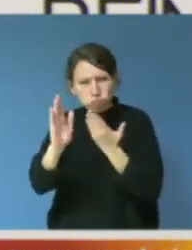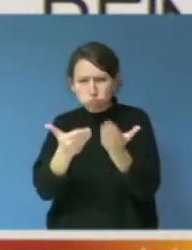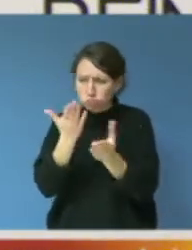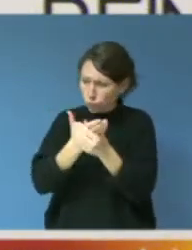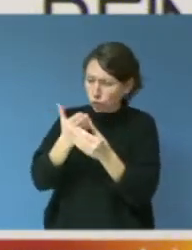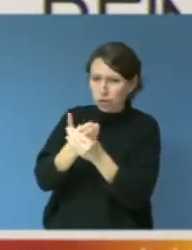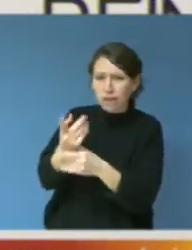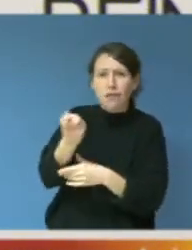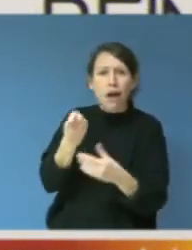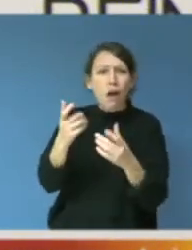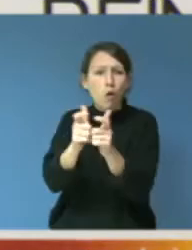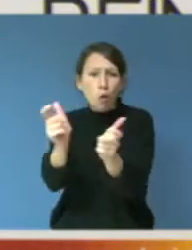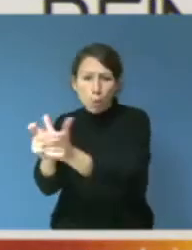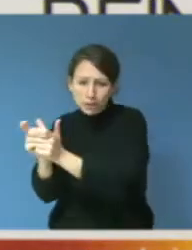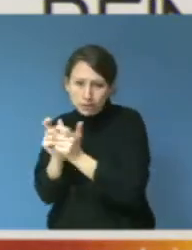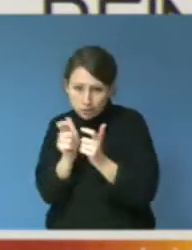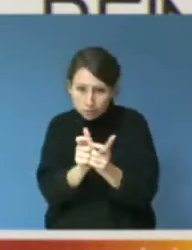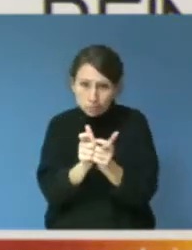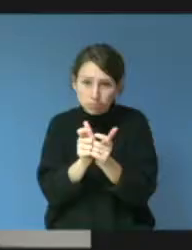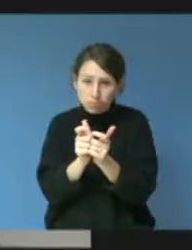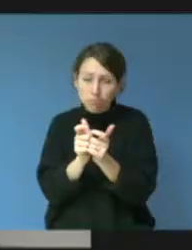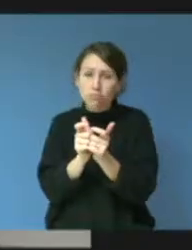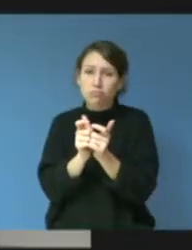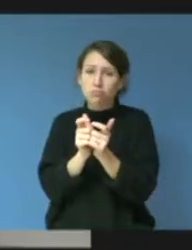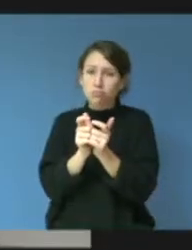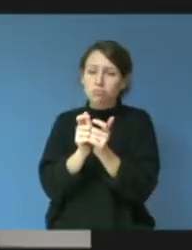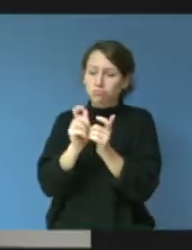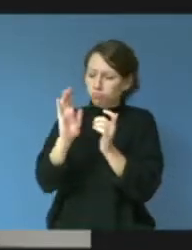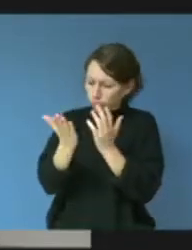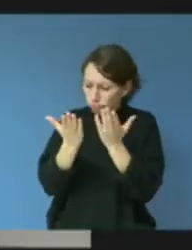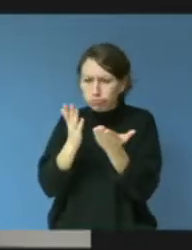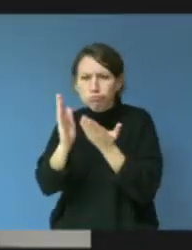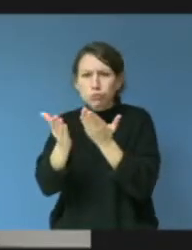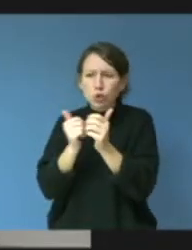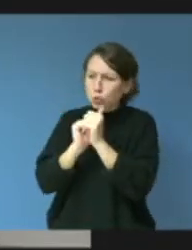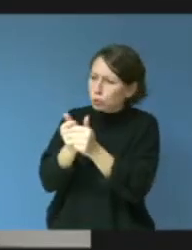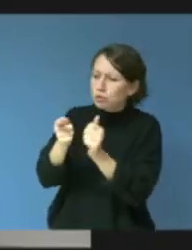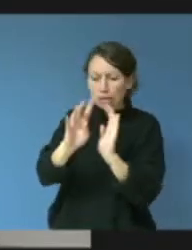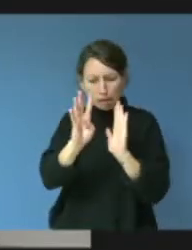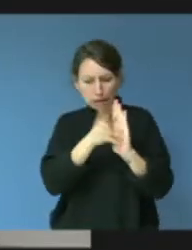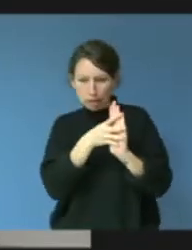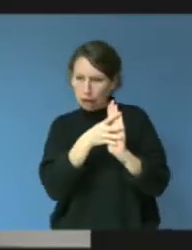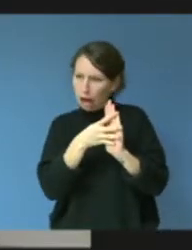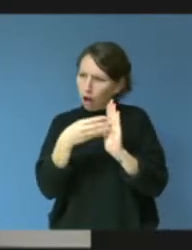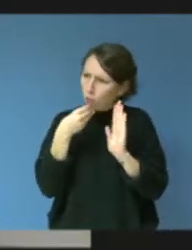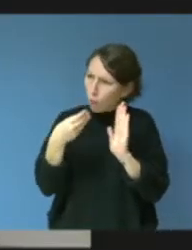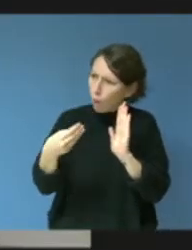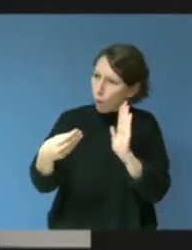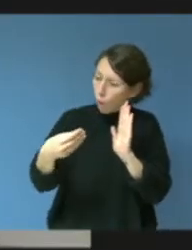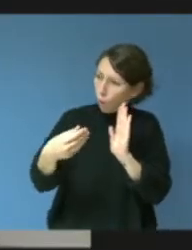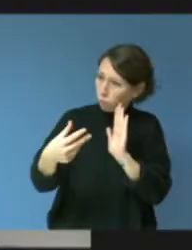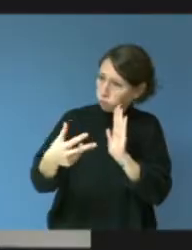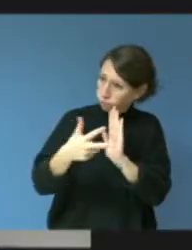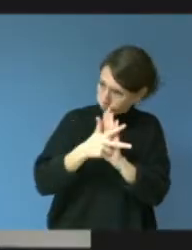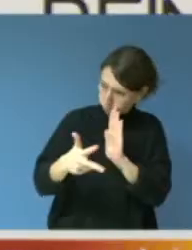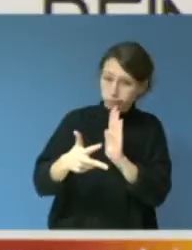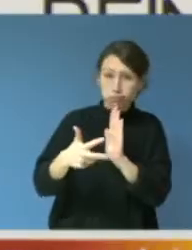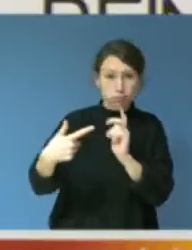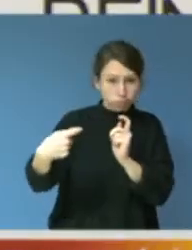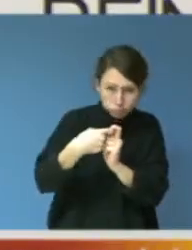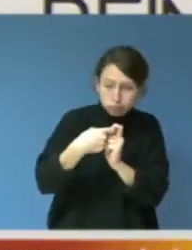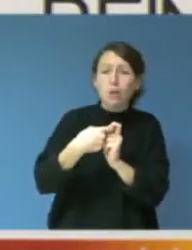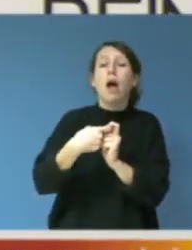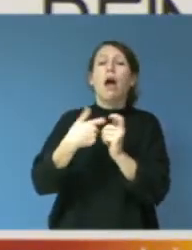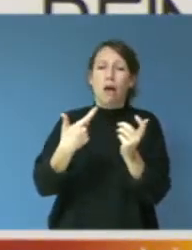à partir de là, en fonction des critères, s'ils sont respectés ou pas, les aides sont attribuées. Pour être tout à